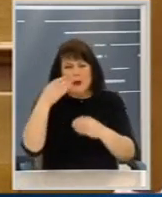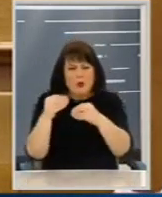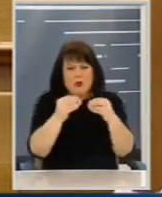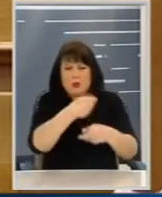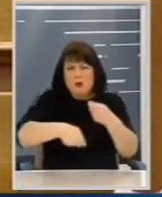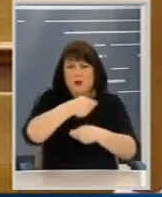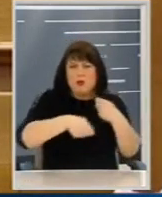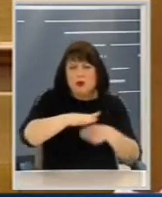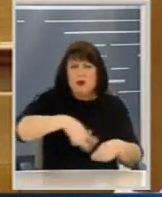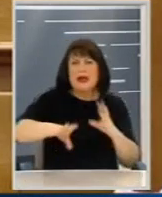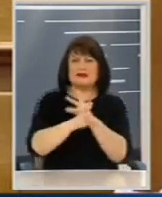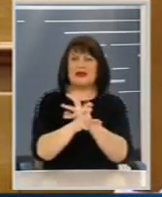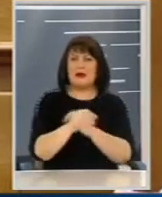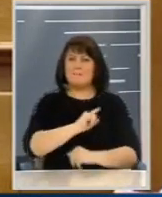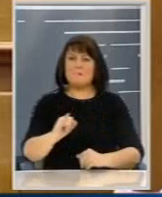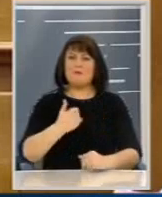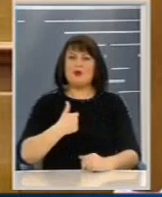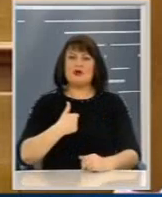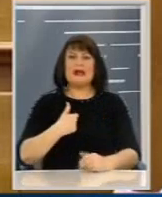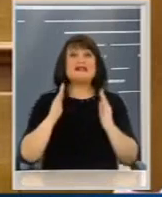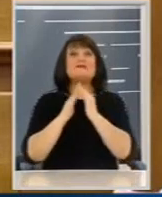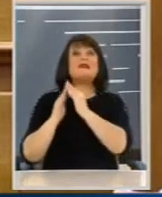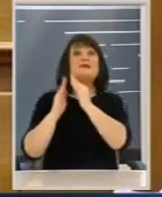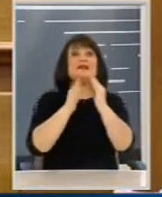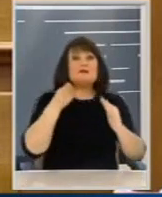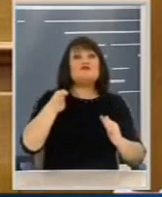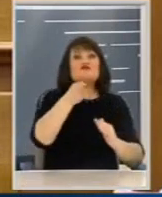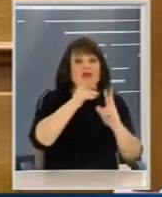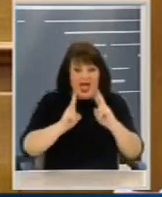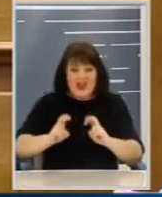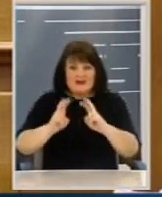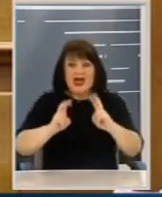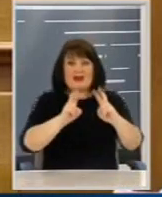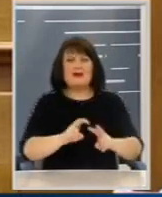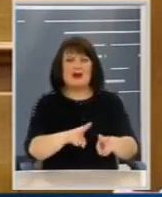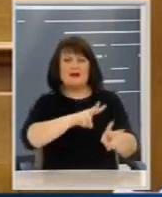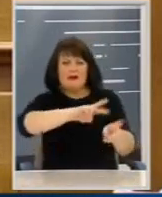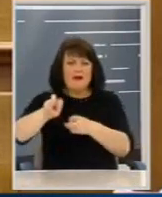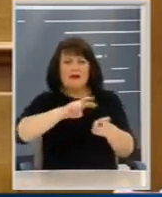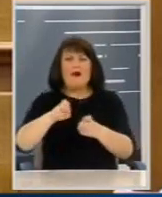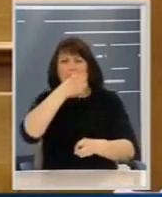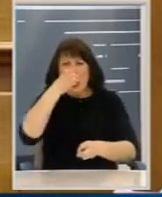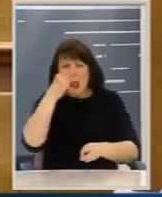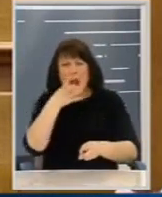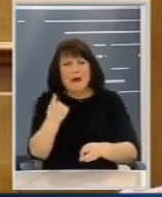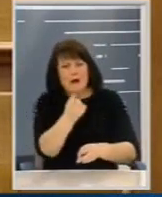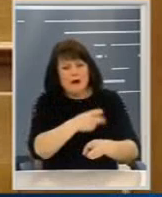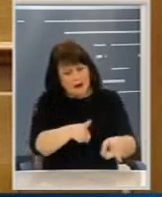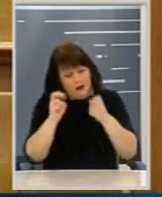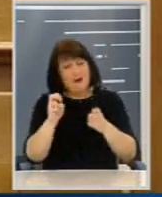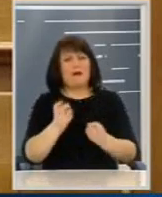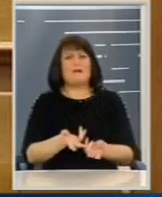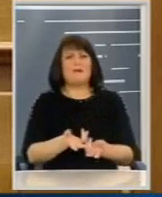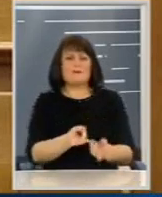Εξάρχεια. Έγιναν έρευνες σε σπίτια, κατασχέθηκαν ποσότητες ναρκωτικών, εξαρθρώθηκε